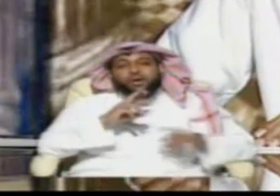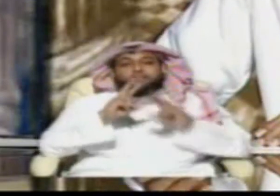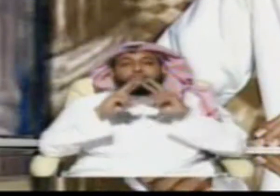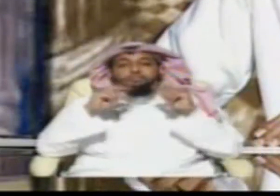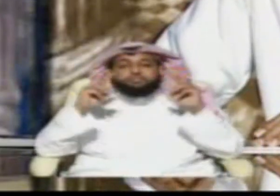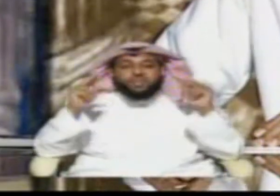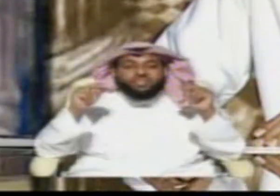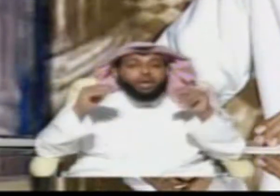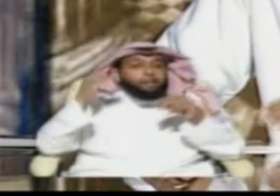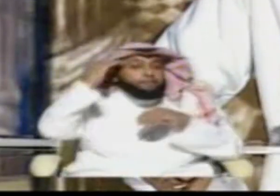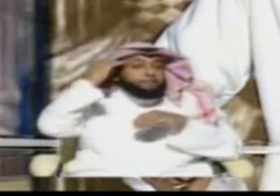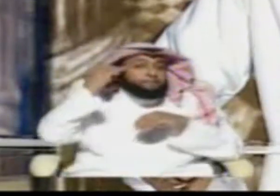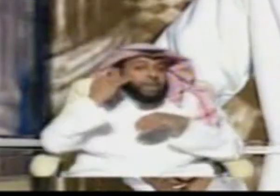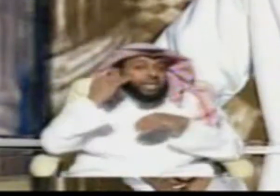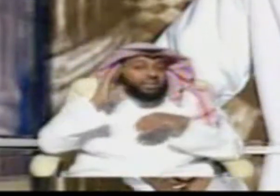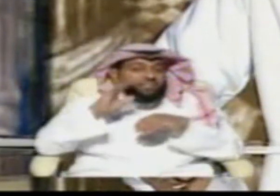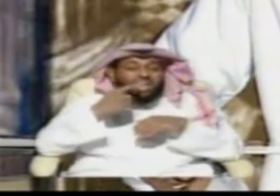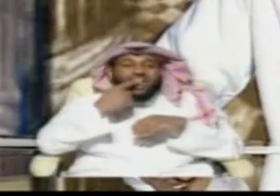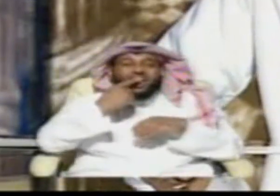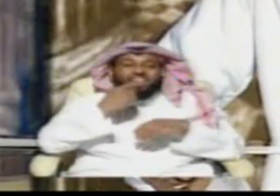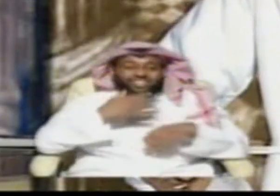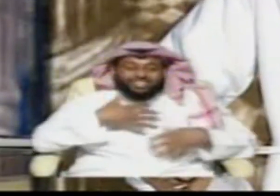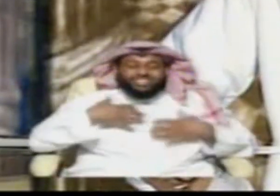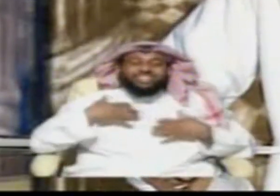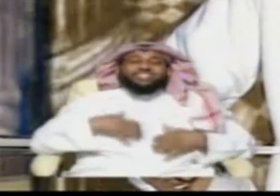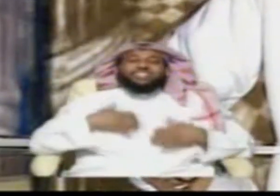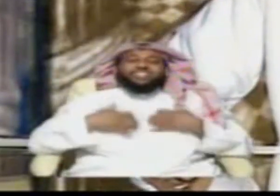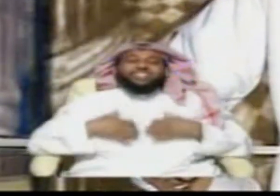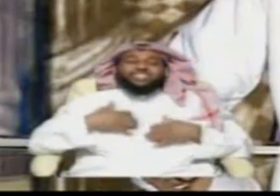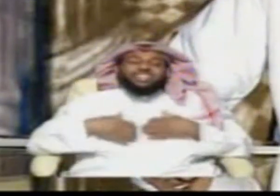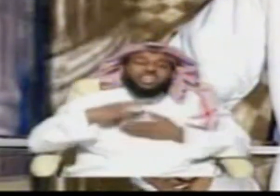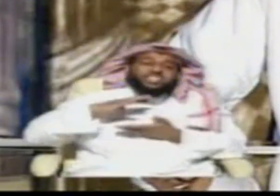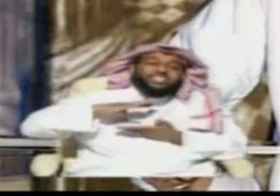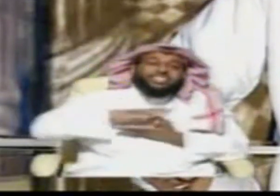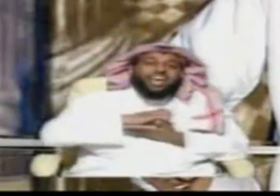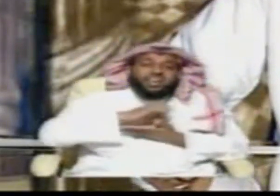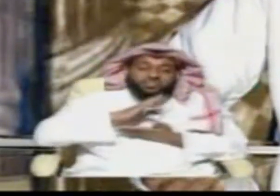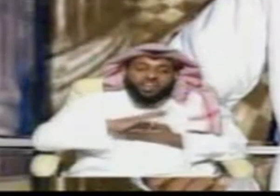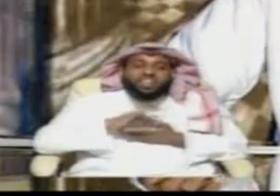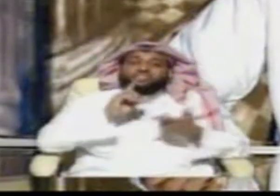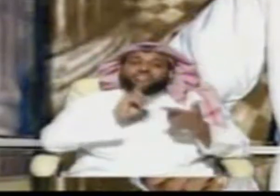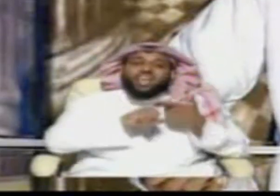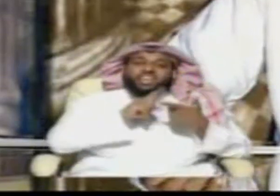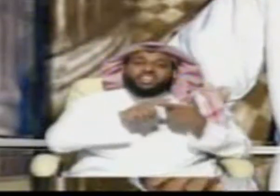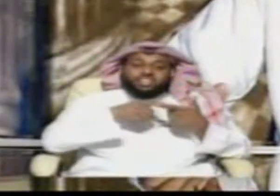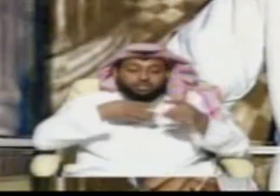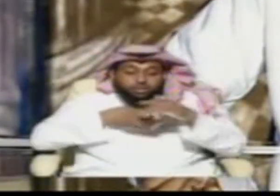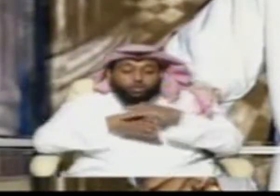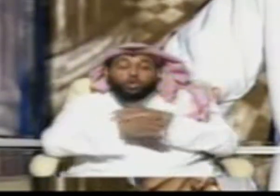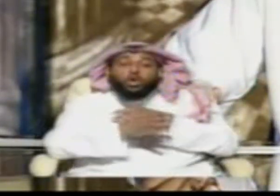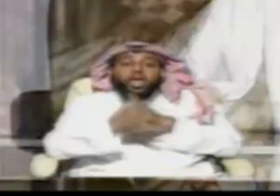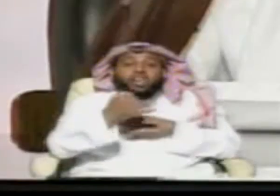المرأة جنابة ثم دخلت لأن تغتسل فنزل معها الحيض، هل تغتسل؟